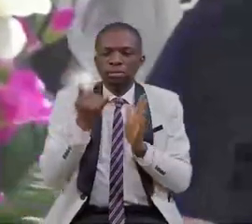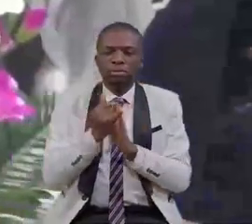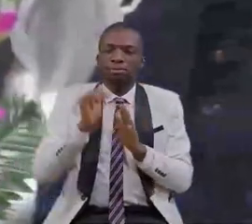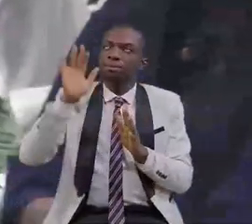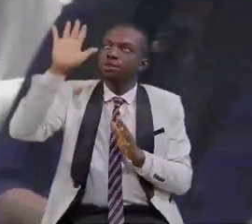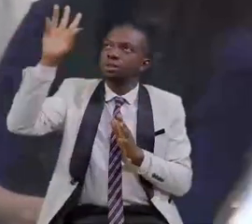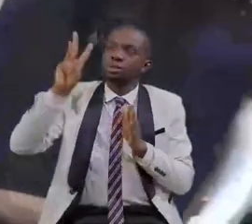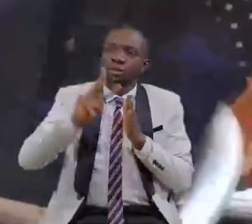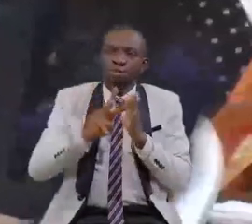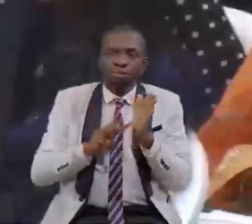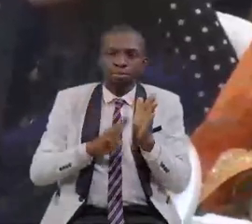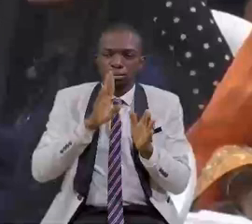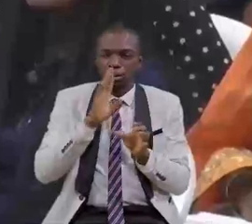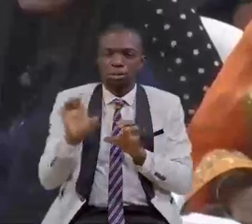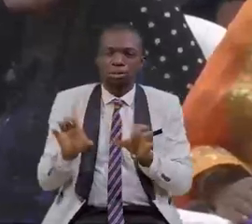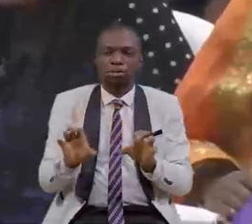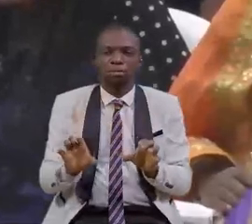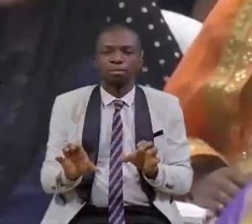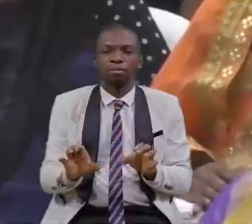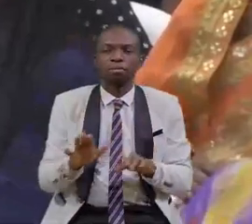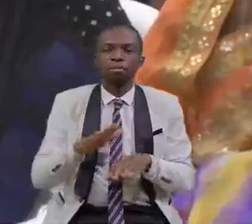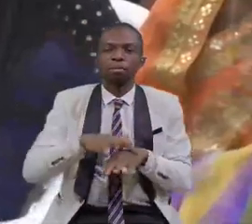vienne sur la terre